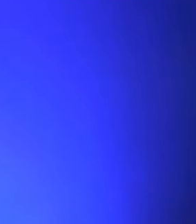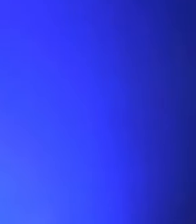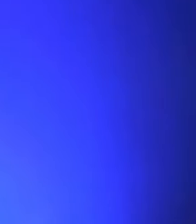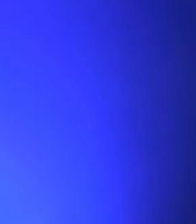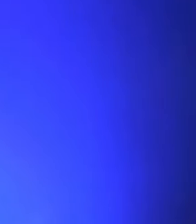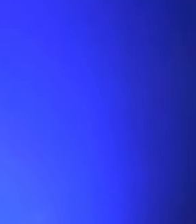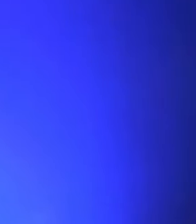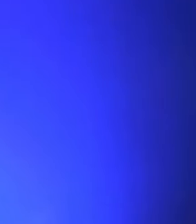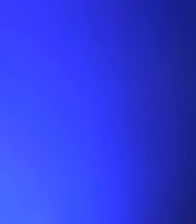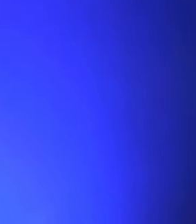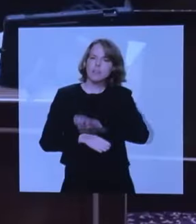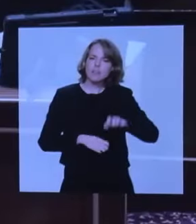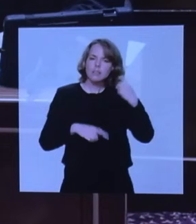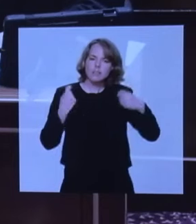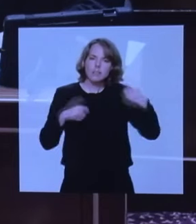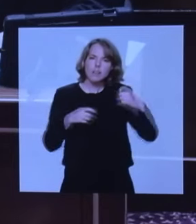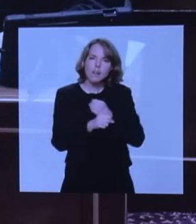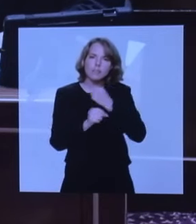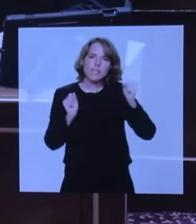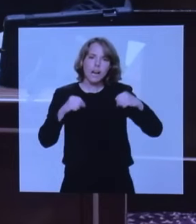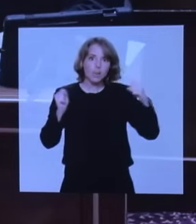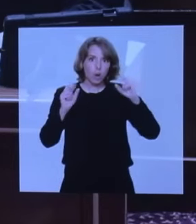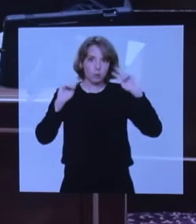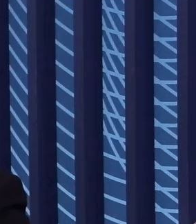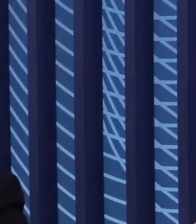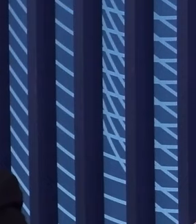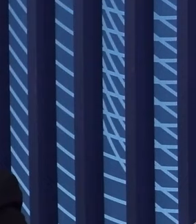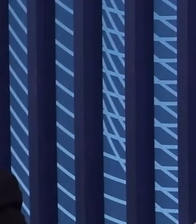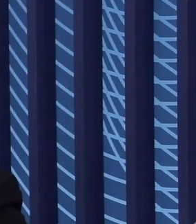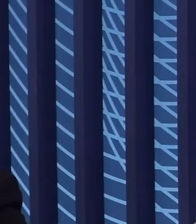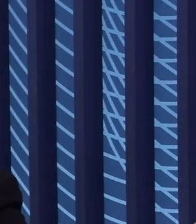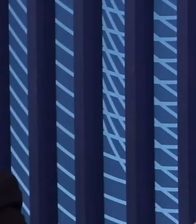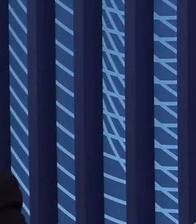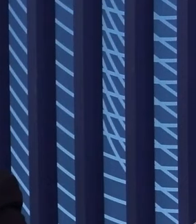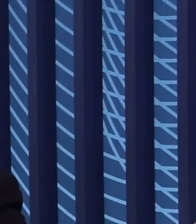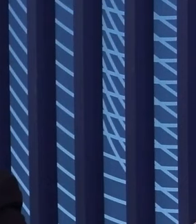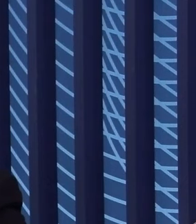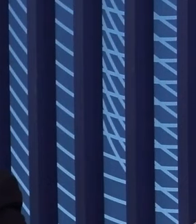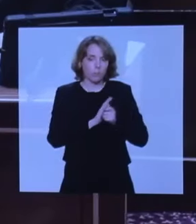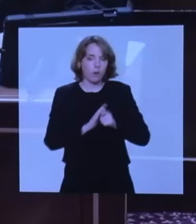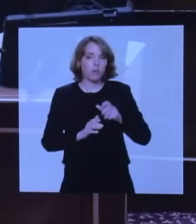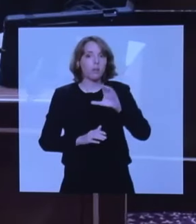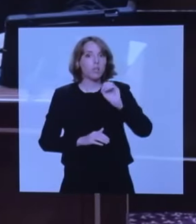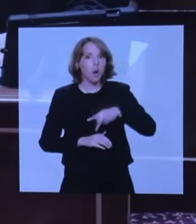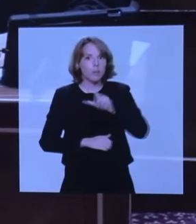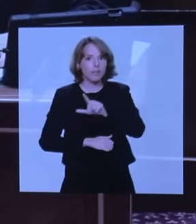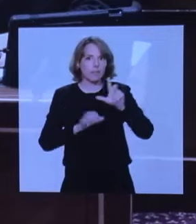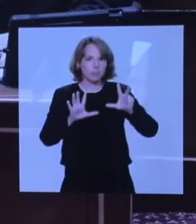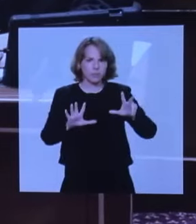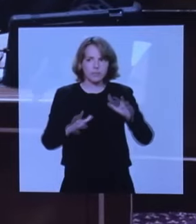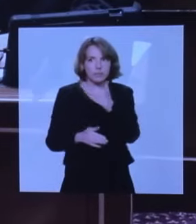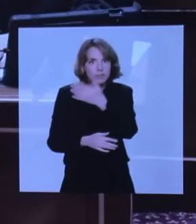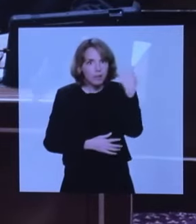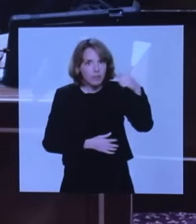եւ Սենատում շատ էմոցիոնալ ելույթ ունեցավ շրջակա միջավայրի նախարար Ագնես Սպանյեր-Ռունաշերը։